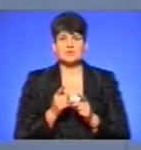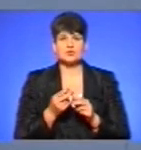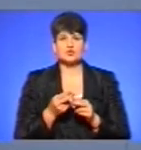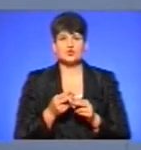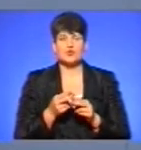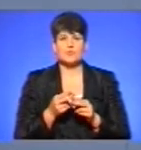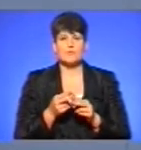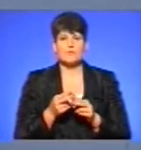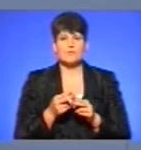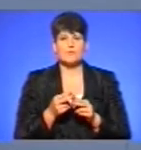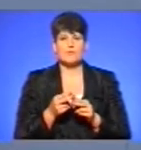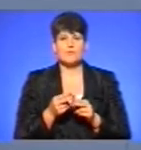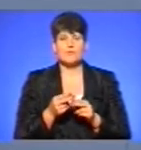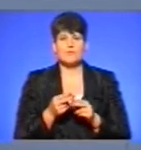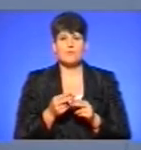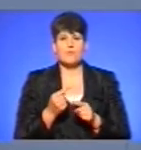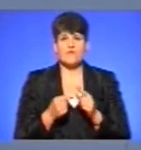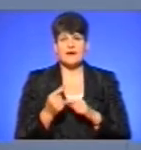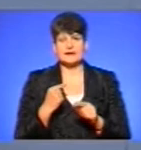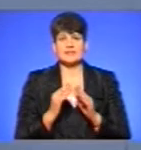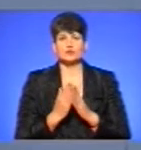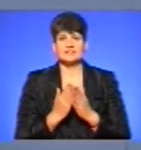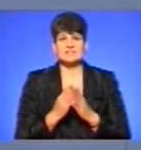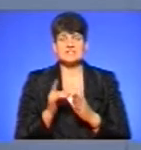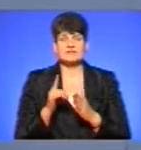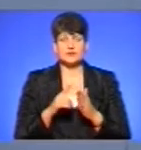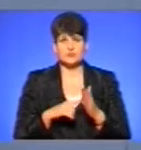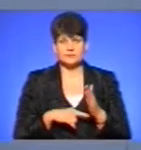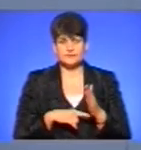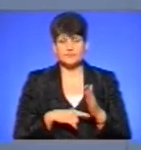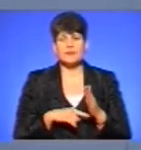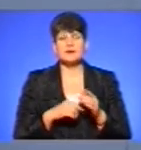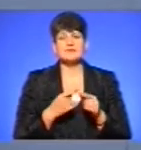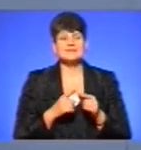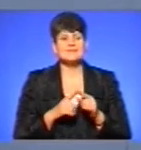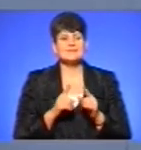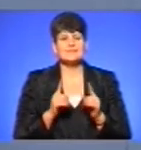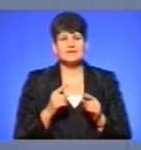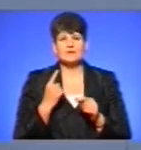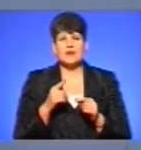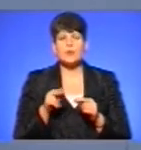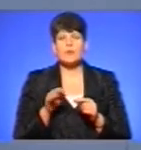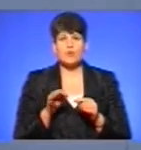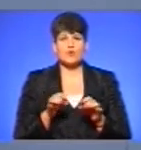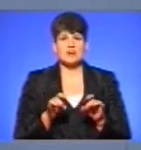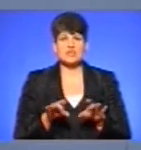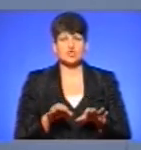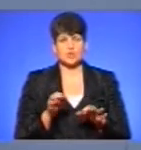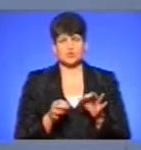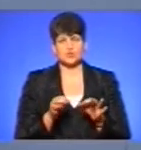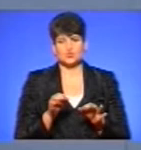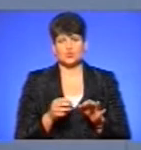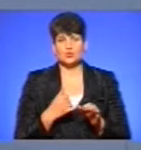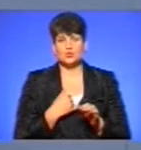книжечок, щодо релігійних переконань, але на даний час це тільки індивідуально по рішенню суду. У